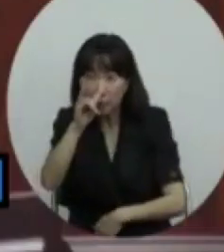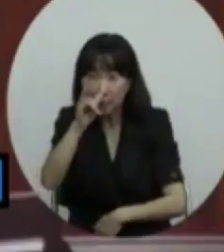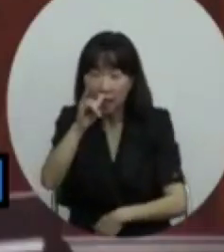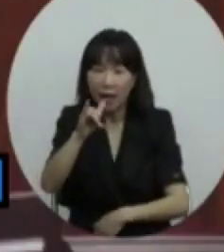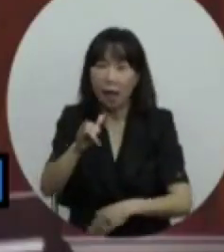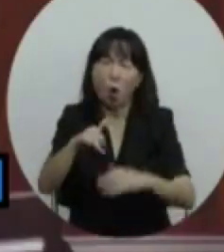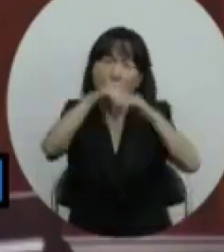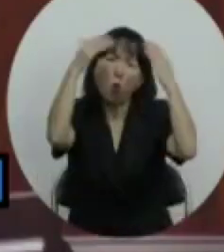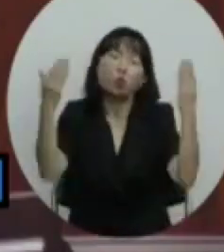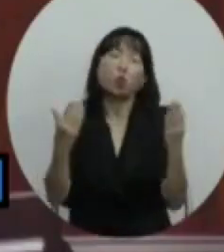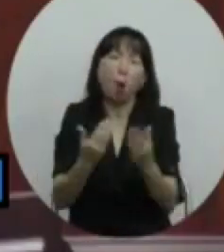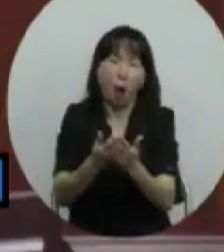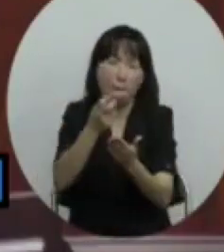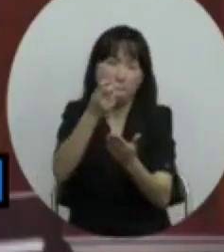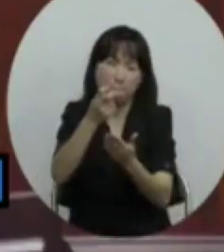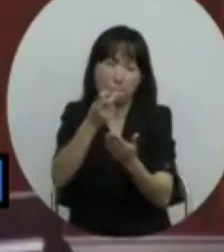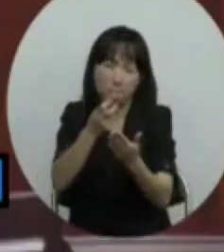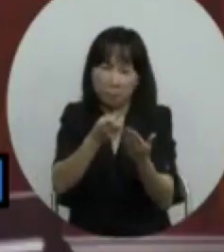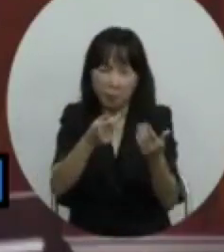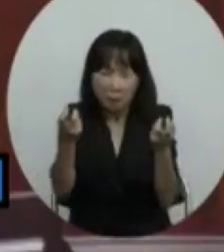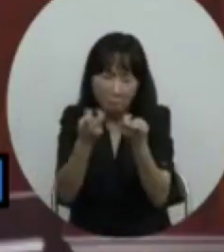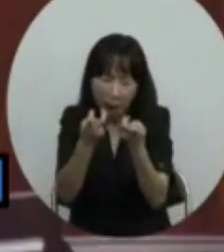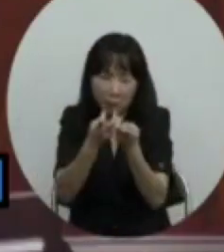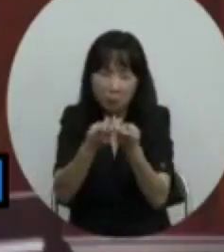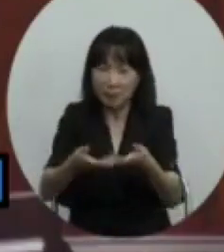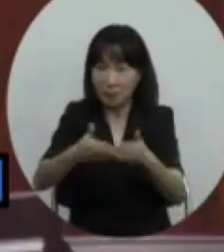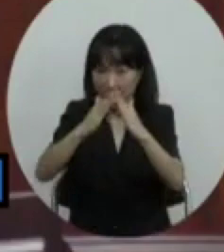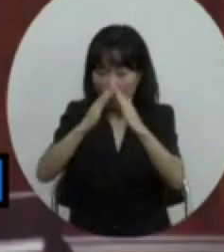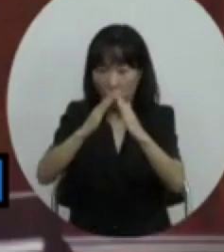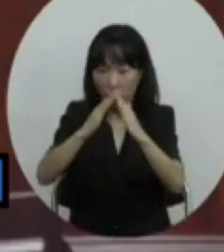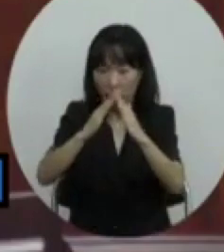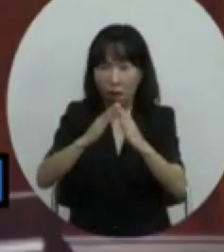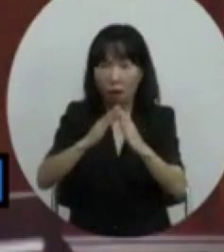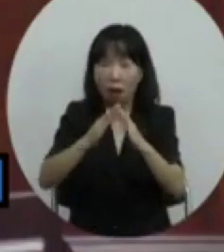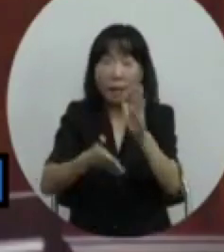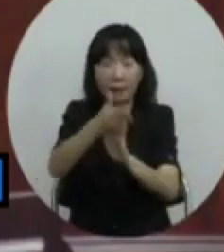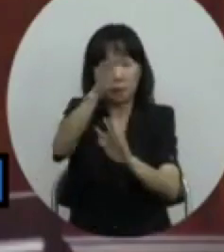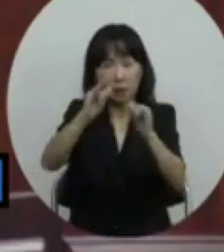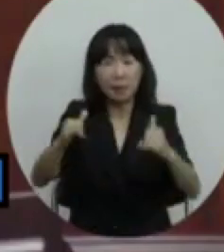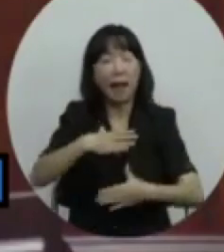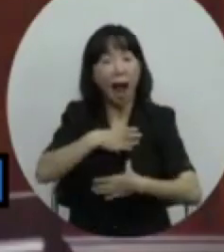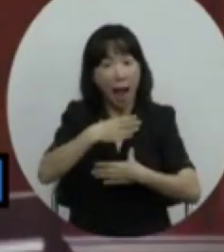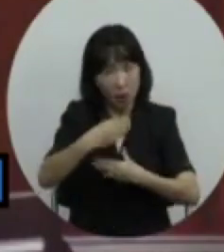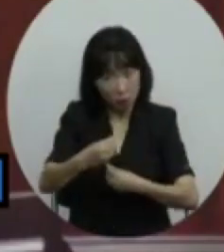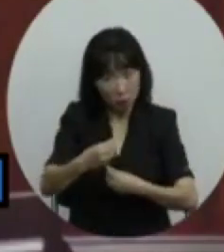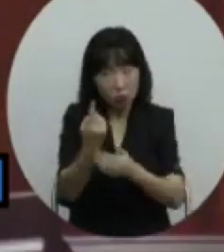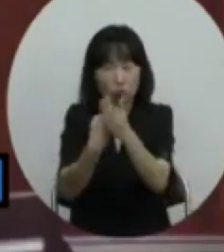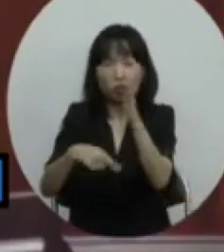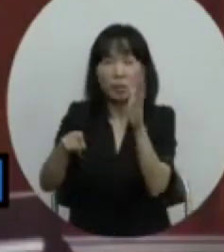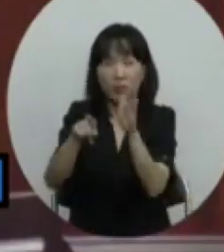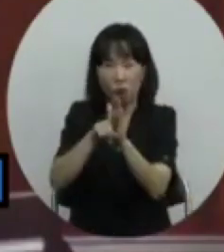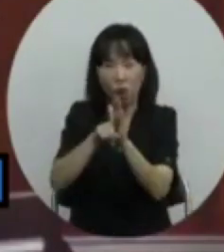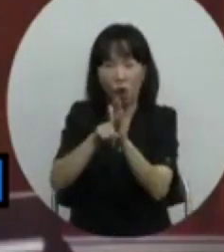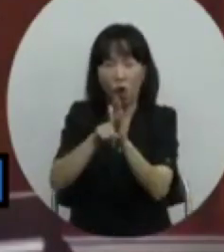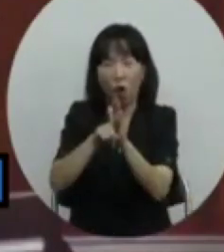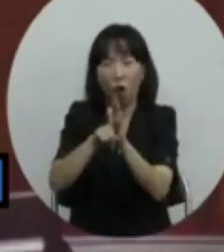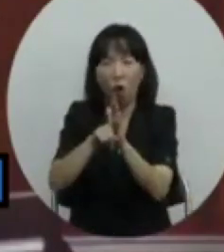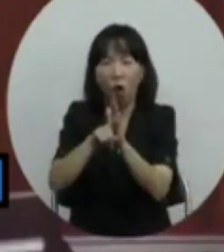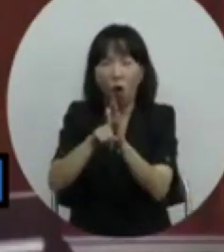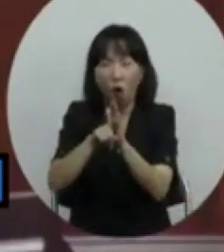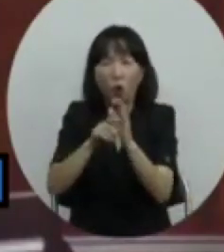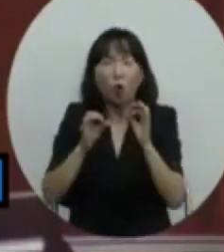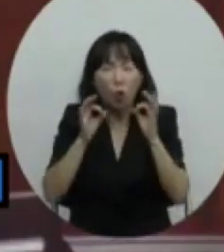종합대책을 수립하여 시민 여러분이 안전과 편의를 위해 최선을 다하는 한편 사회복지시설